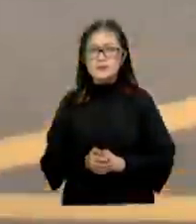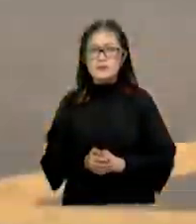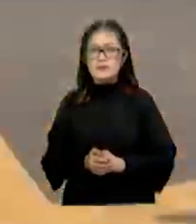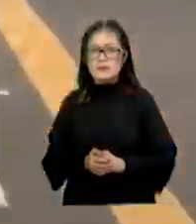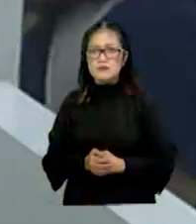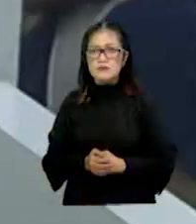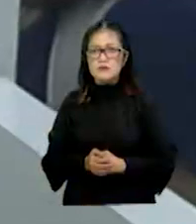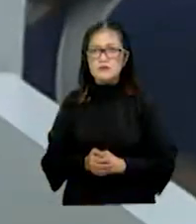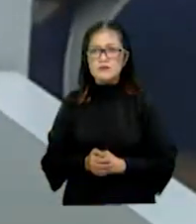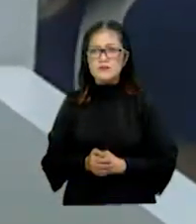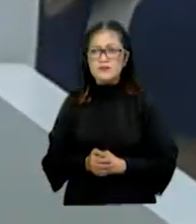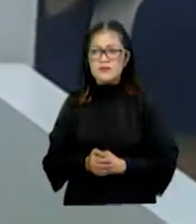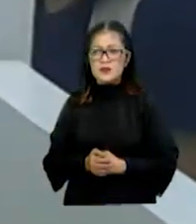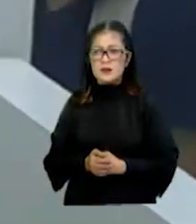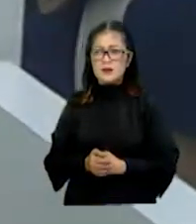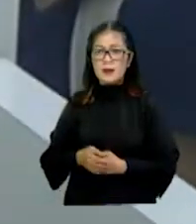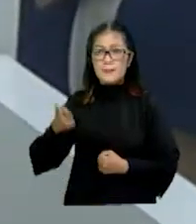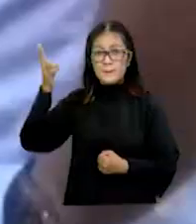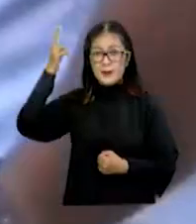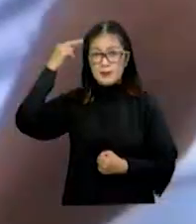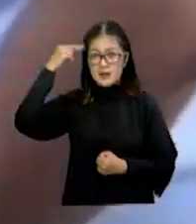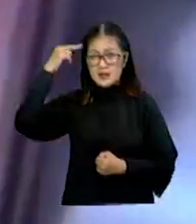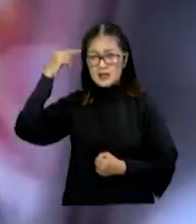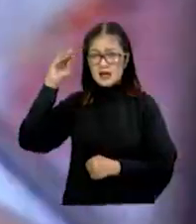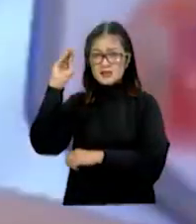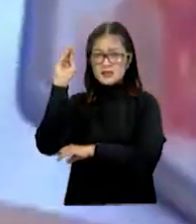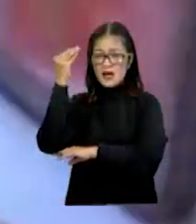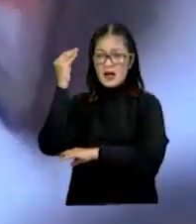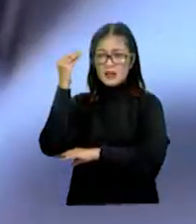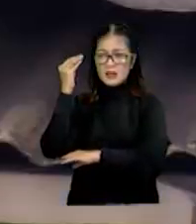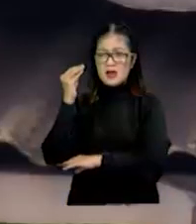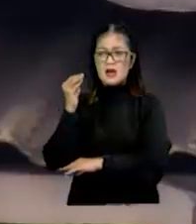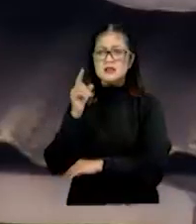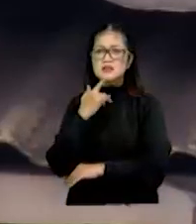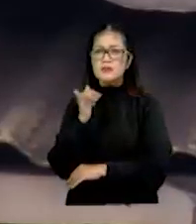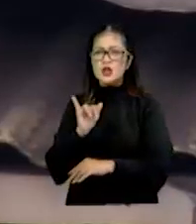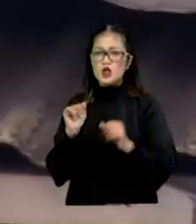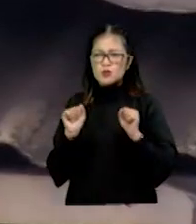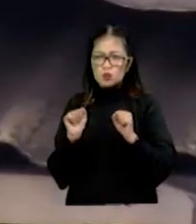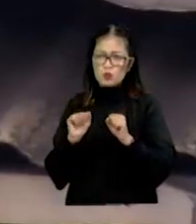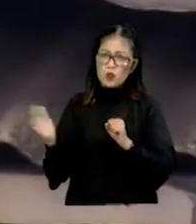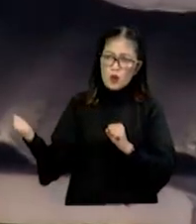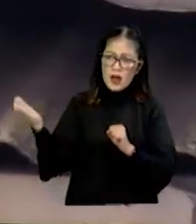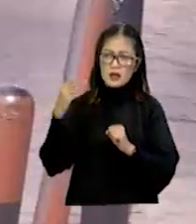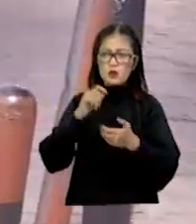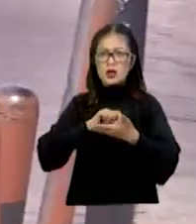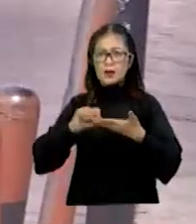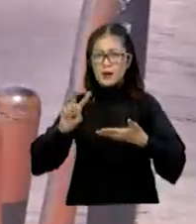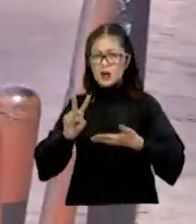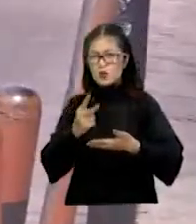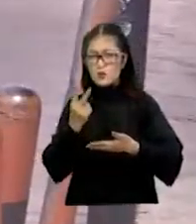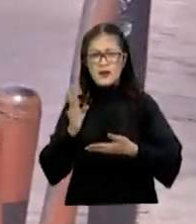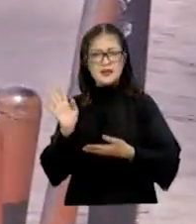Walaupun pemerintah Provinsi DKI Jakarta tidak mengharuskan masyarakat segera merubah dokumen kependudukan dampak perubahan nama jalan di DKI Jakarta, Wakil Ketua DPP Perindo